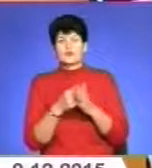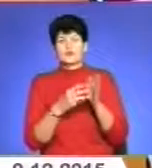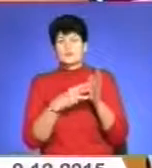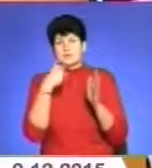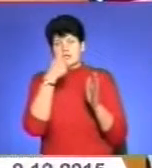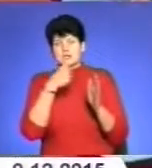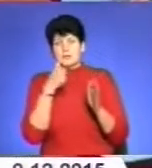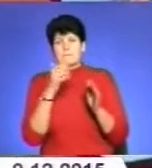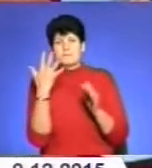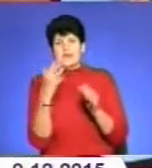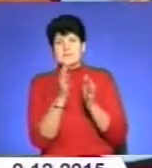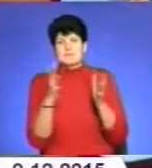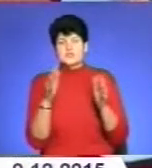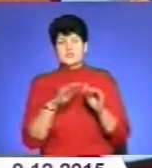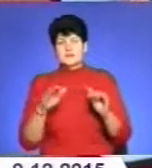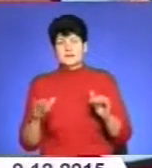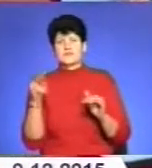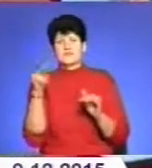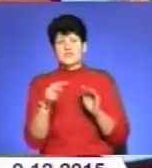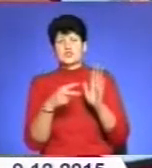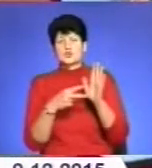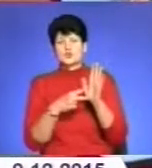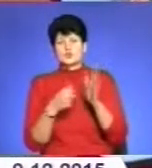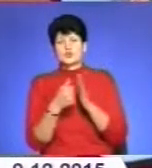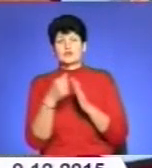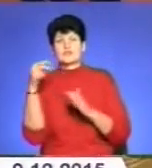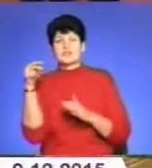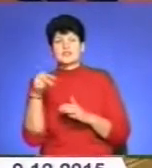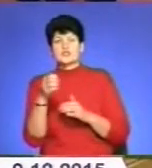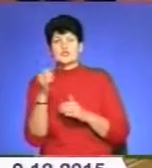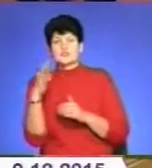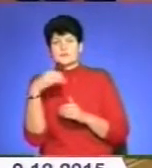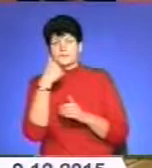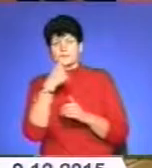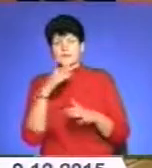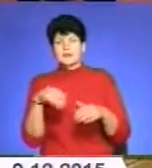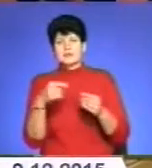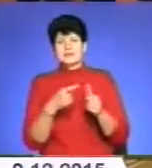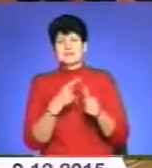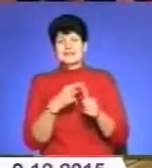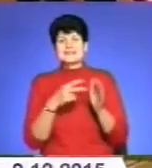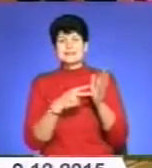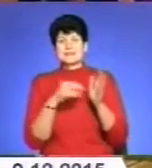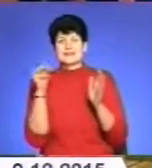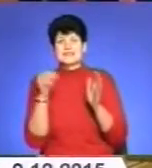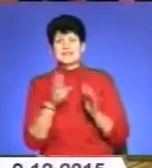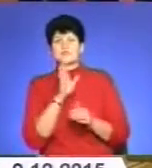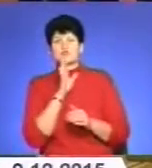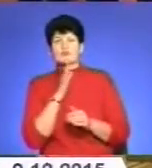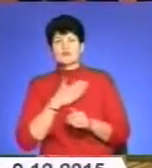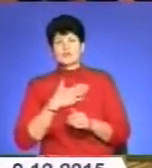5 і більше діток. З 2007 до 2014 таке звання присвоєно майже 7 тисячам жінок в нашій